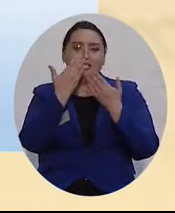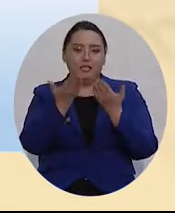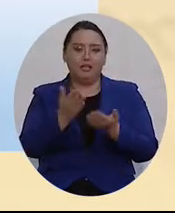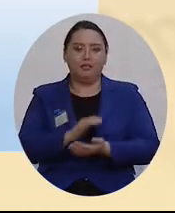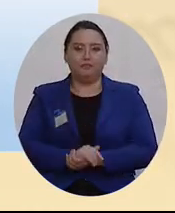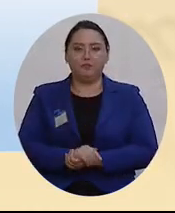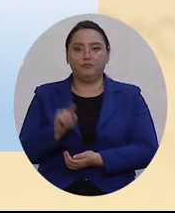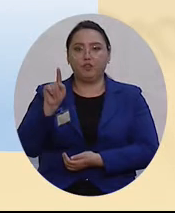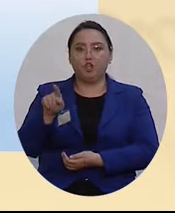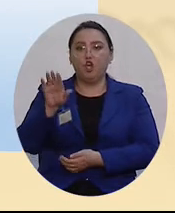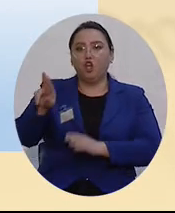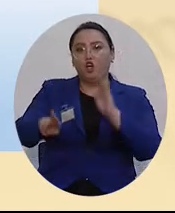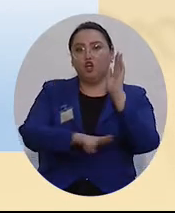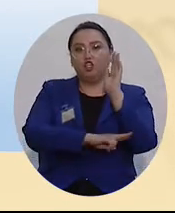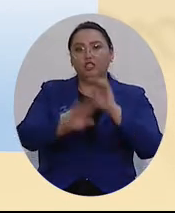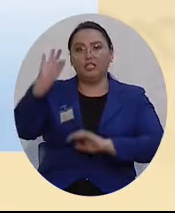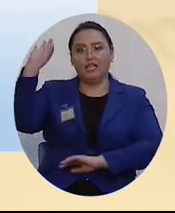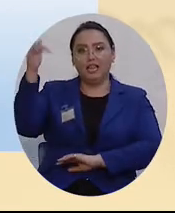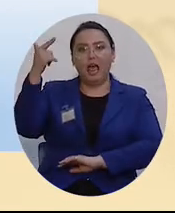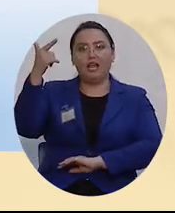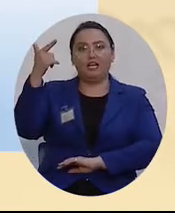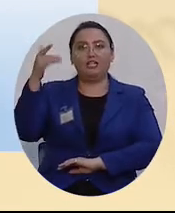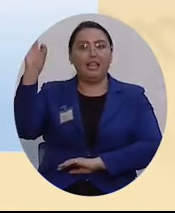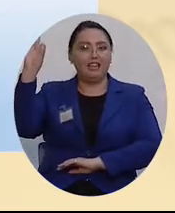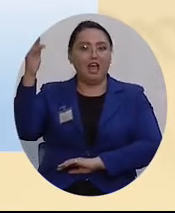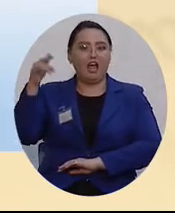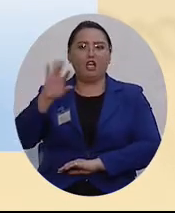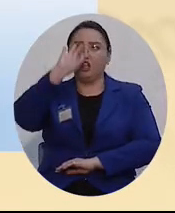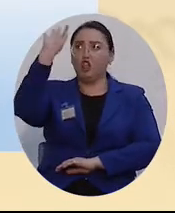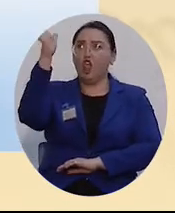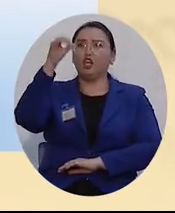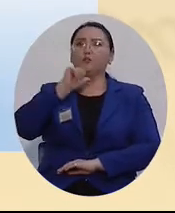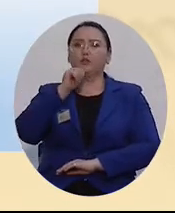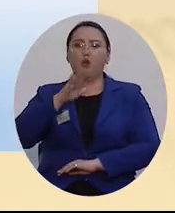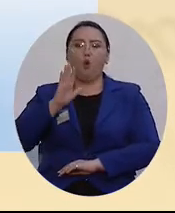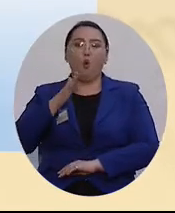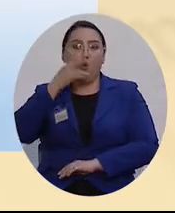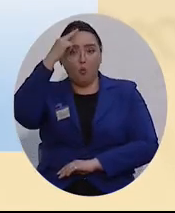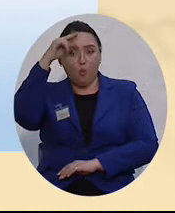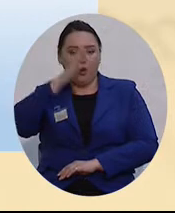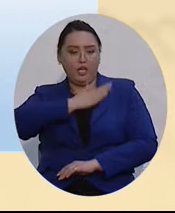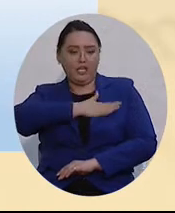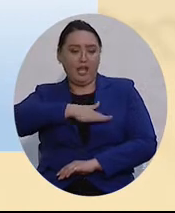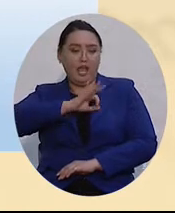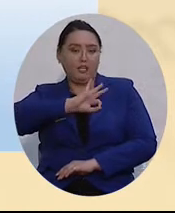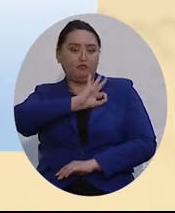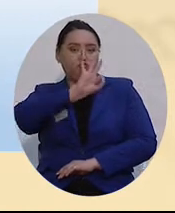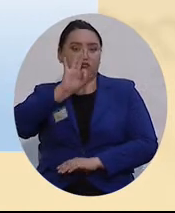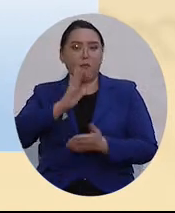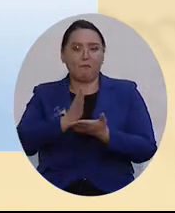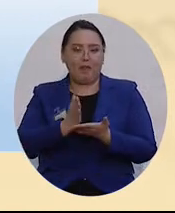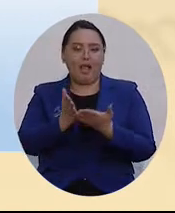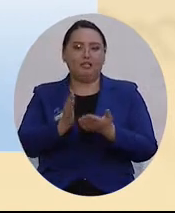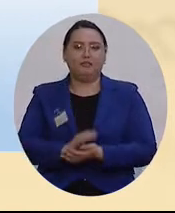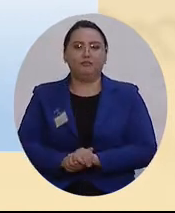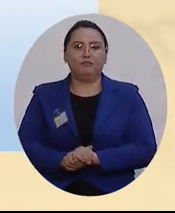өдрийн наран тэнгэрт бус хүүгийн цээжинд мандав. Энэ хүү бол